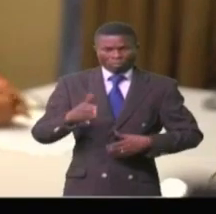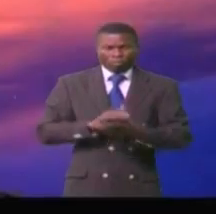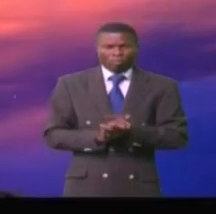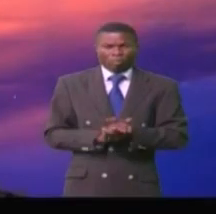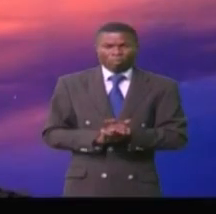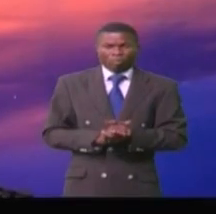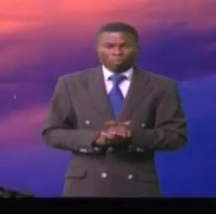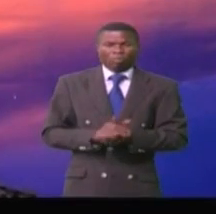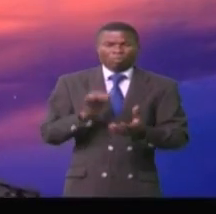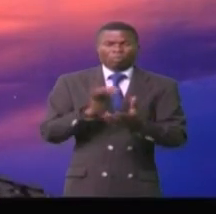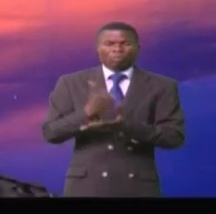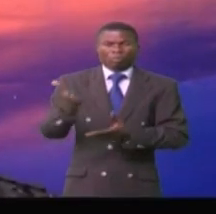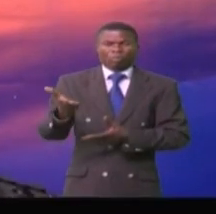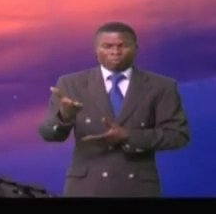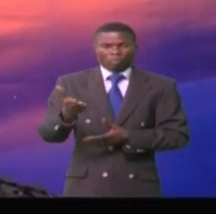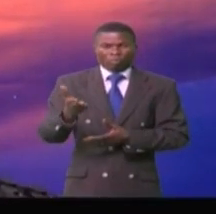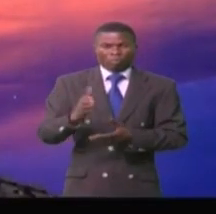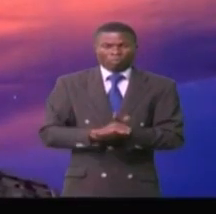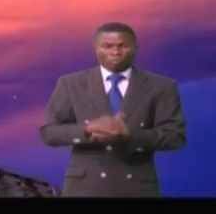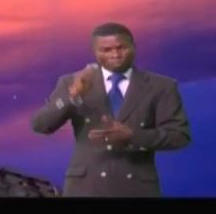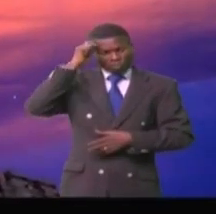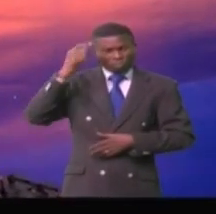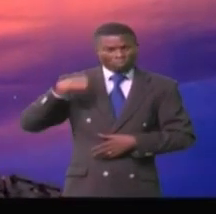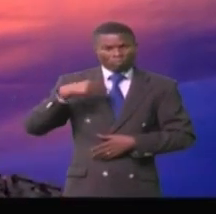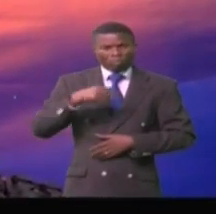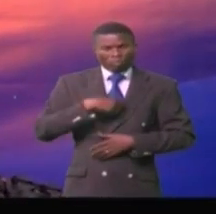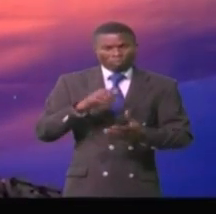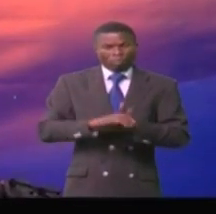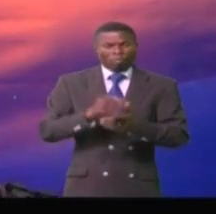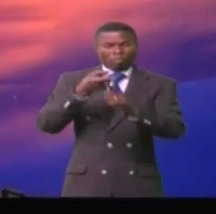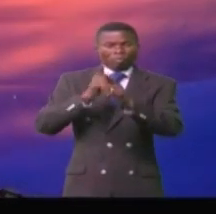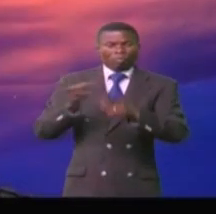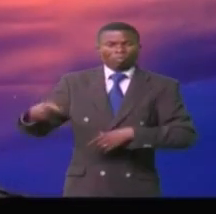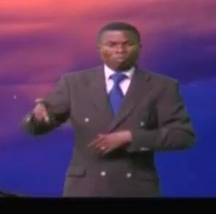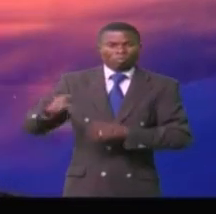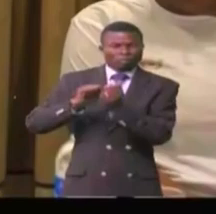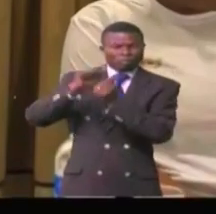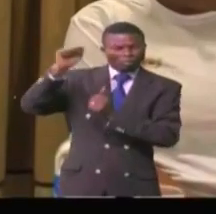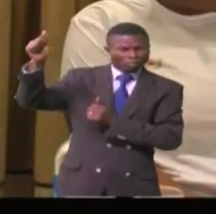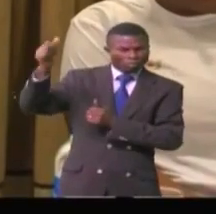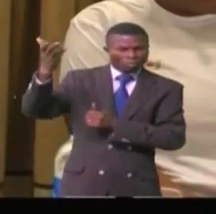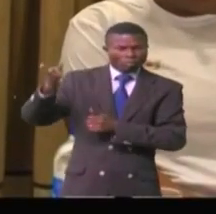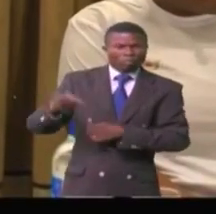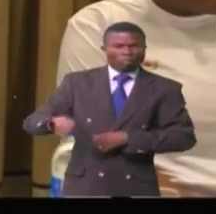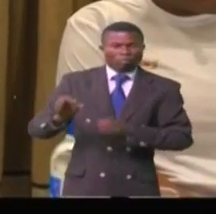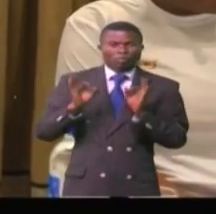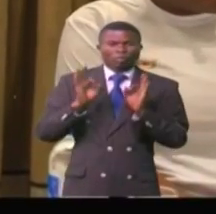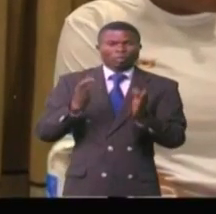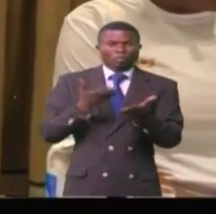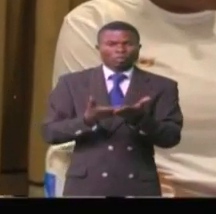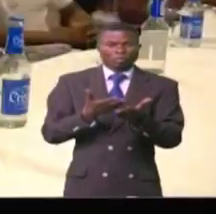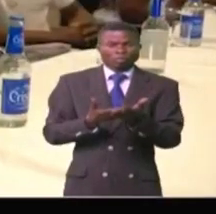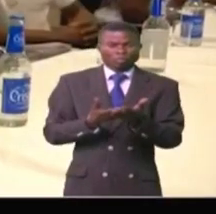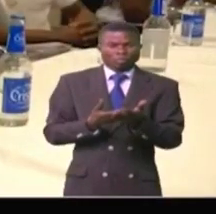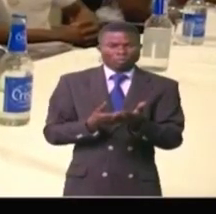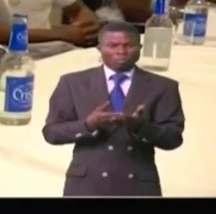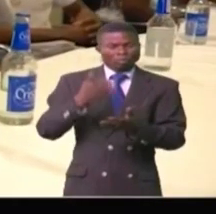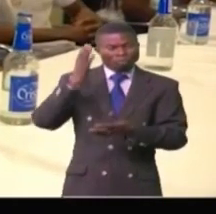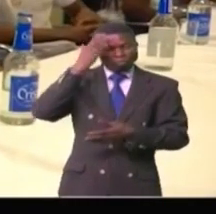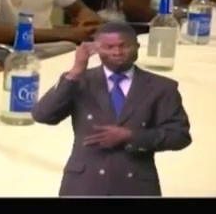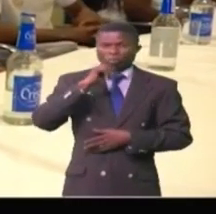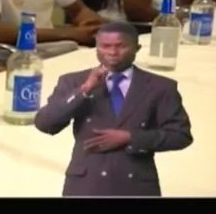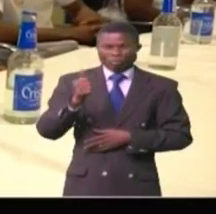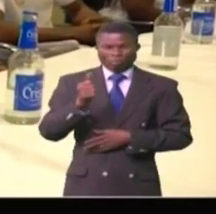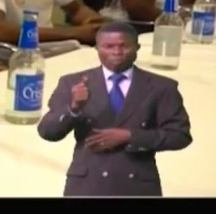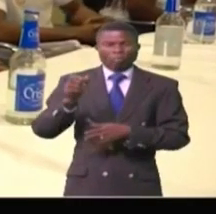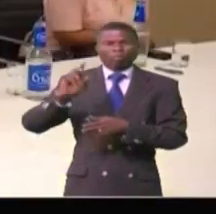première dame parce qu'elle a accepté de me soutenir. Je viens d'une province parfois délaissée. C'est une nouvelle province. Je ne croyais pas qu'un jour je devrais quitter de